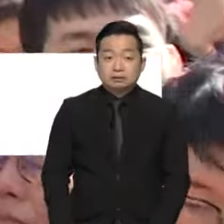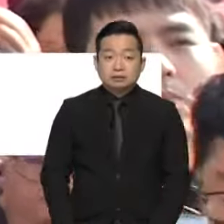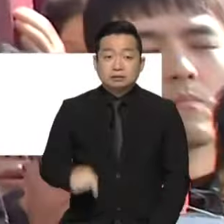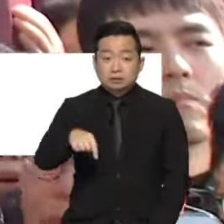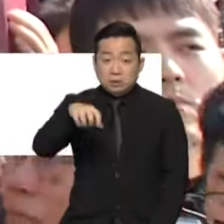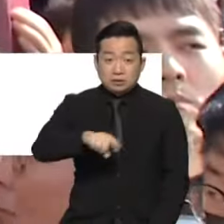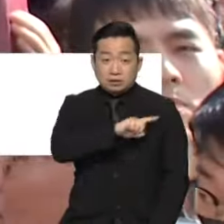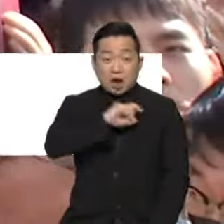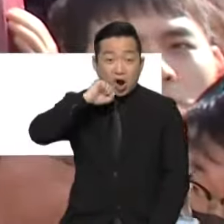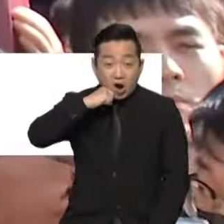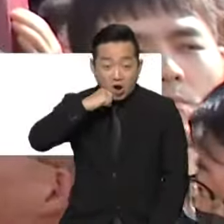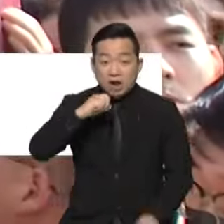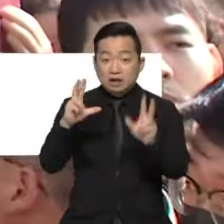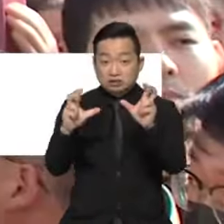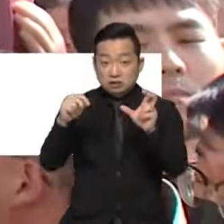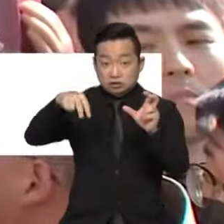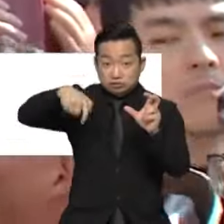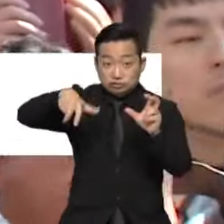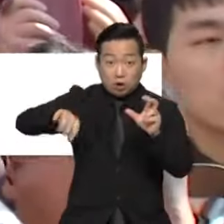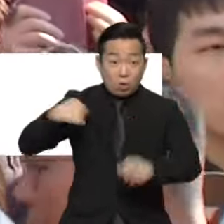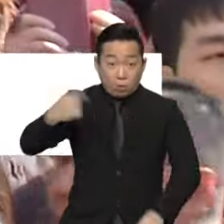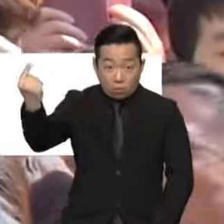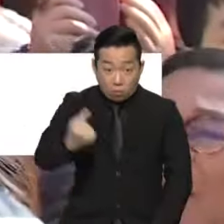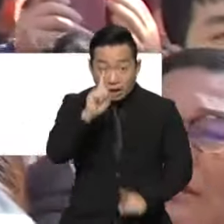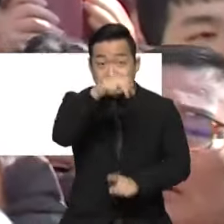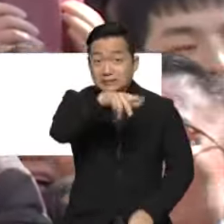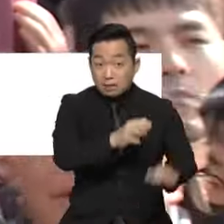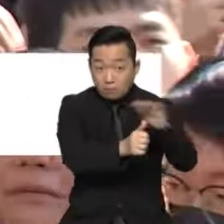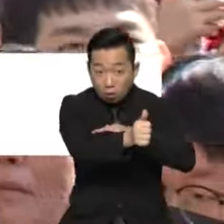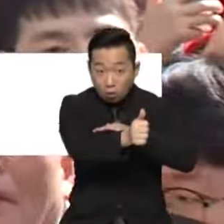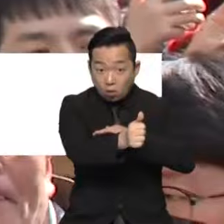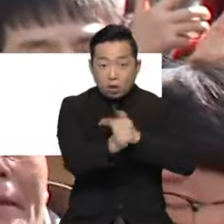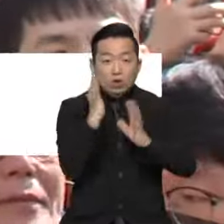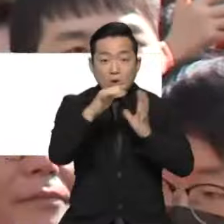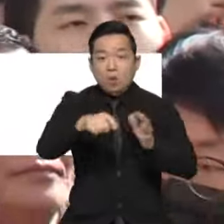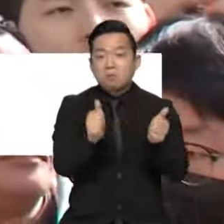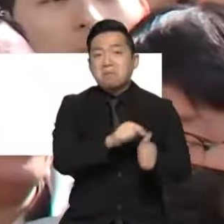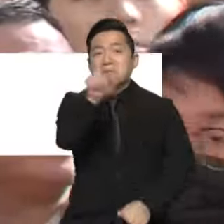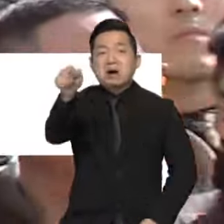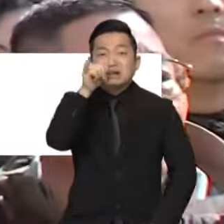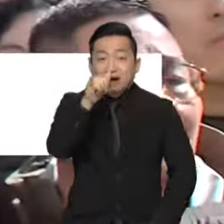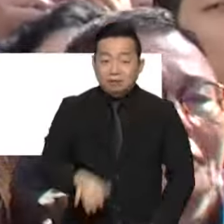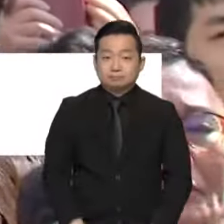어렵다고들 하는 성남 수정에 왔고 이재명 대표는 서초동에 법정에 있습니다.